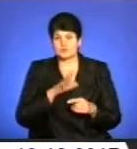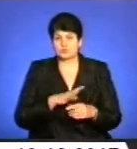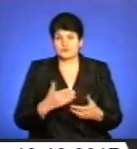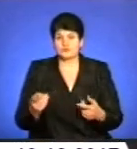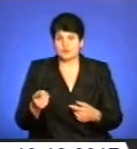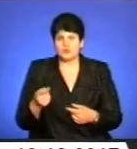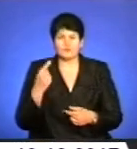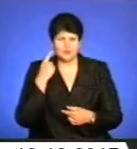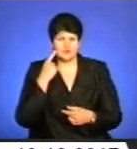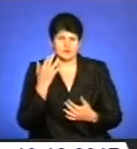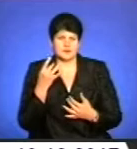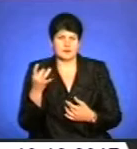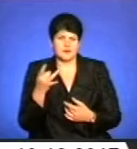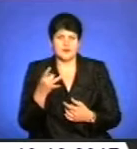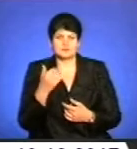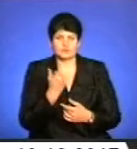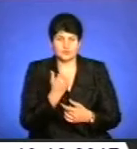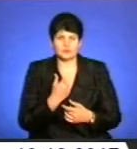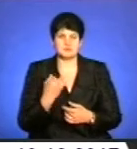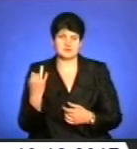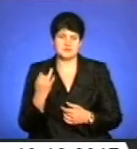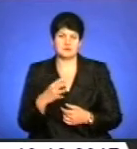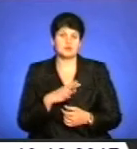нього декілька разів. Мені стало просто цікаво, от як людина